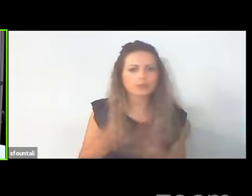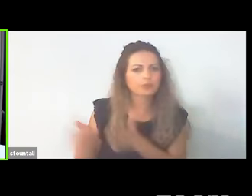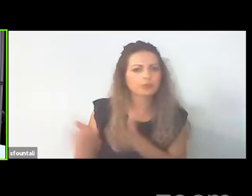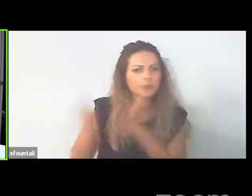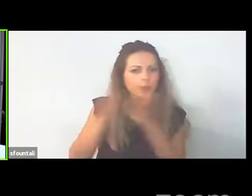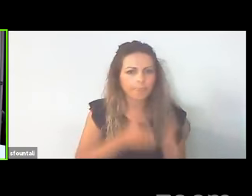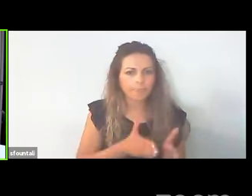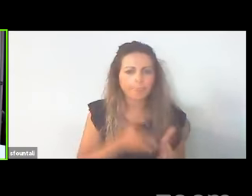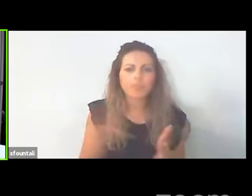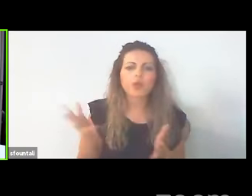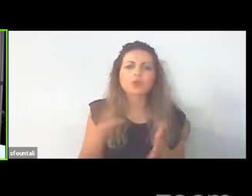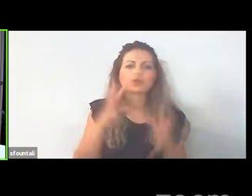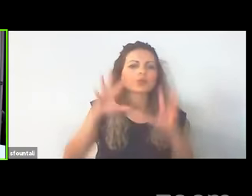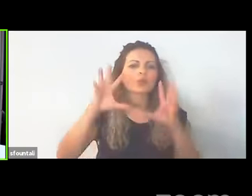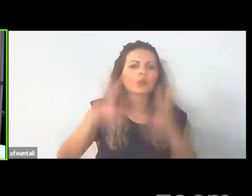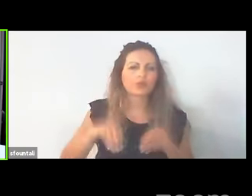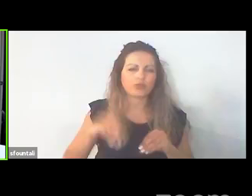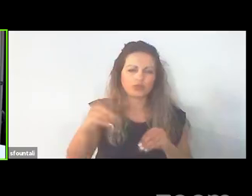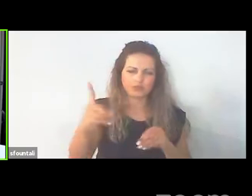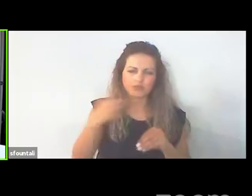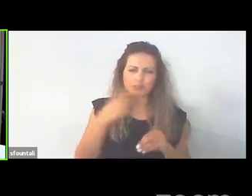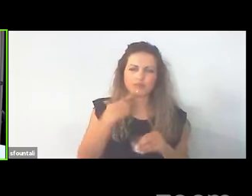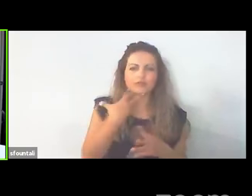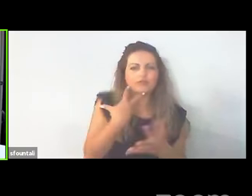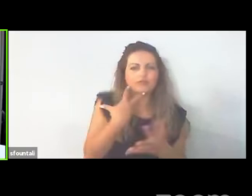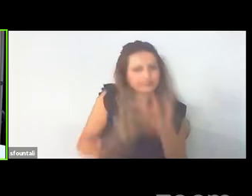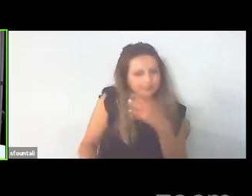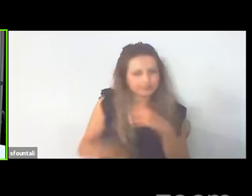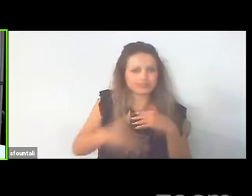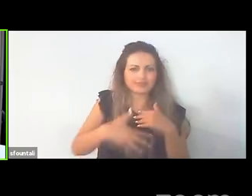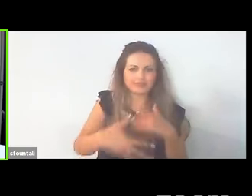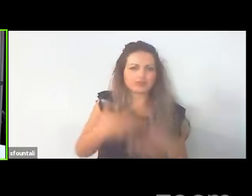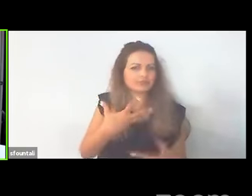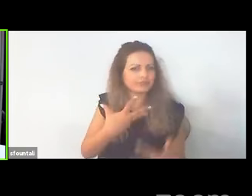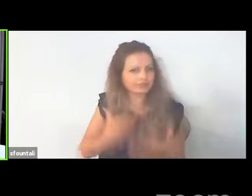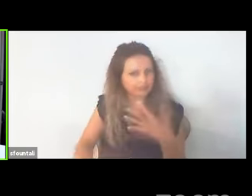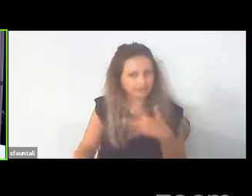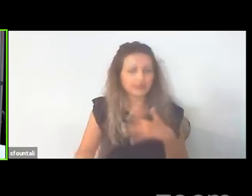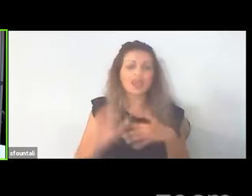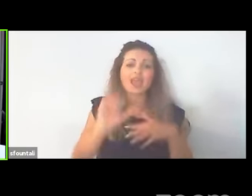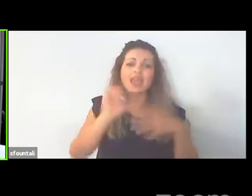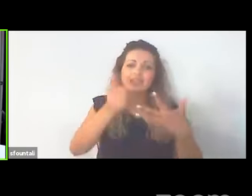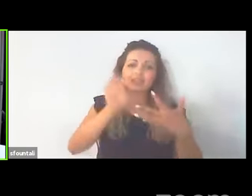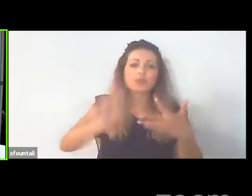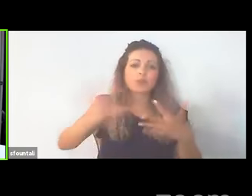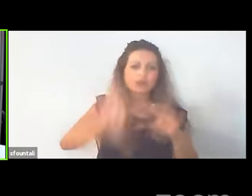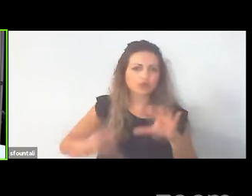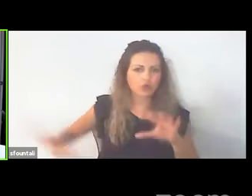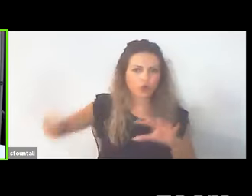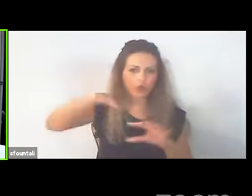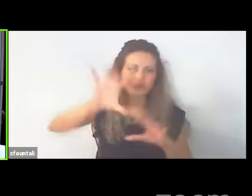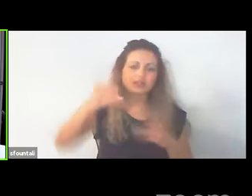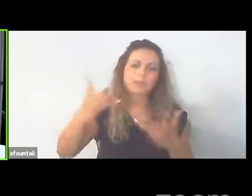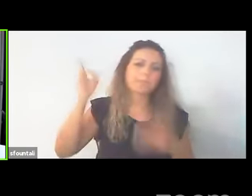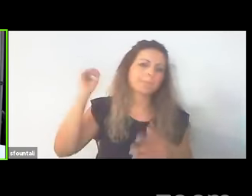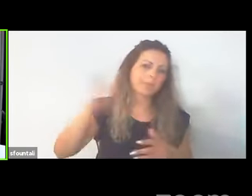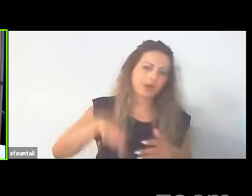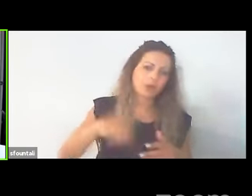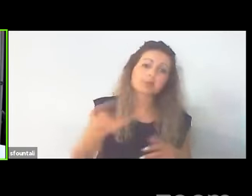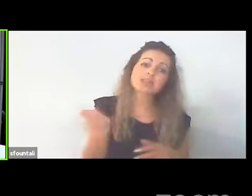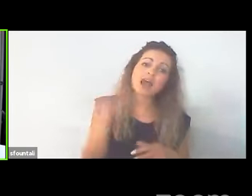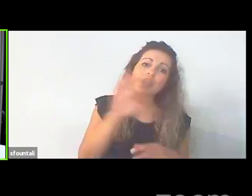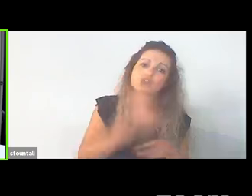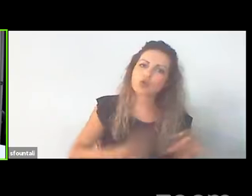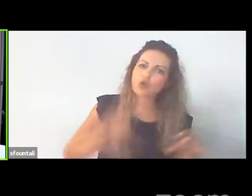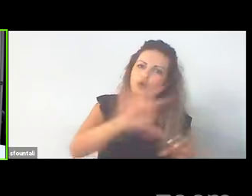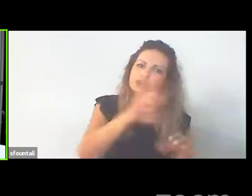τις αμβλώσεις, όπου σε 6 ευρωπαϊκές χώρες είναι παράνομες, σε πολλές άλλες είναι νόμιμες, αλλά με πολύ σοβαρούς φραγμούς που εντάχθηκαν